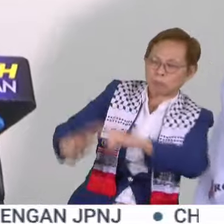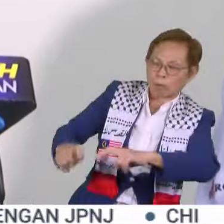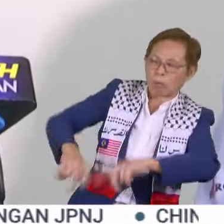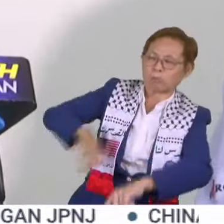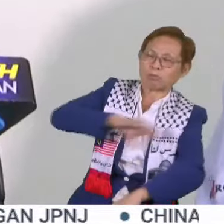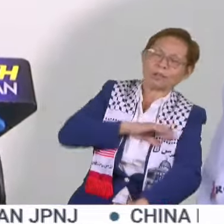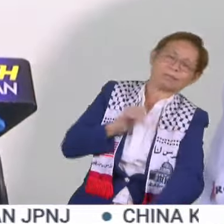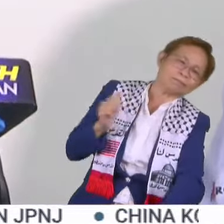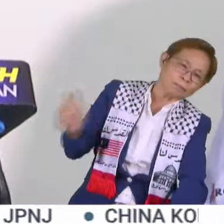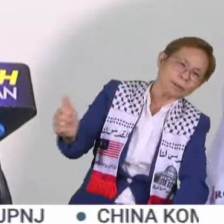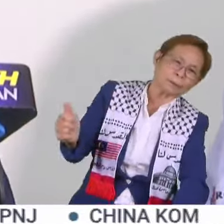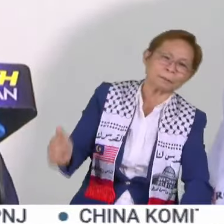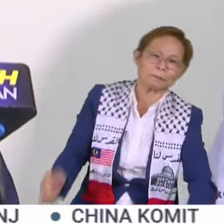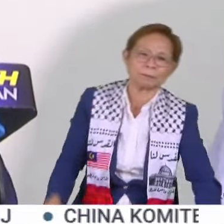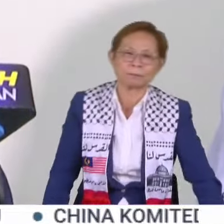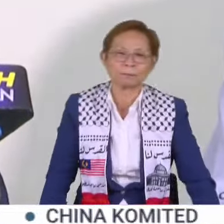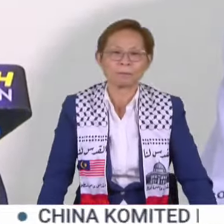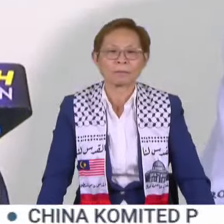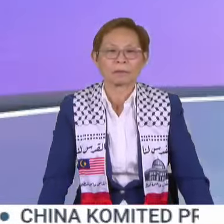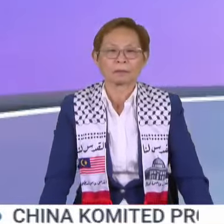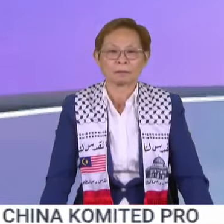pihak polis.